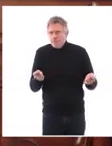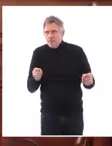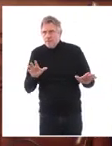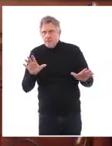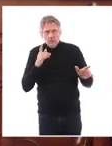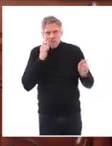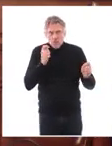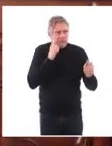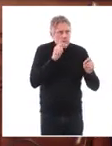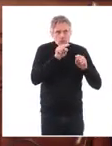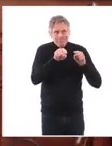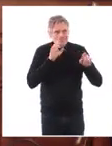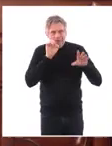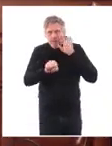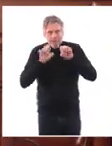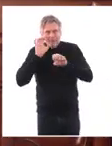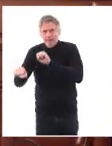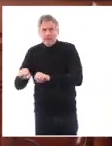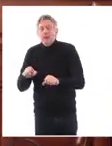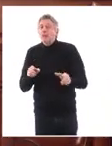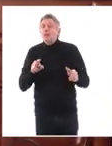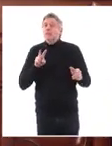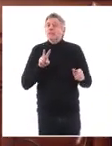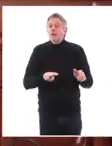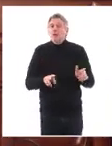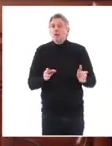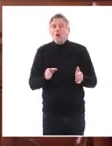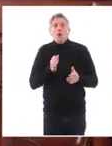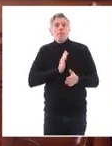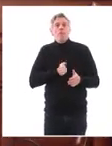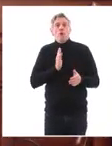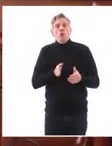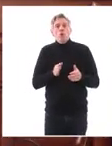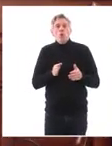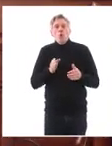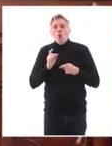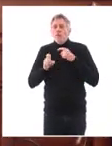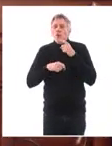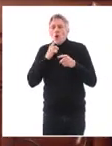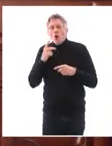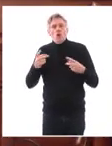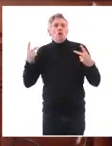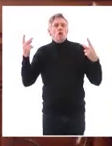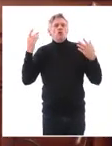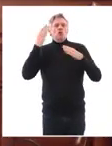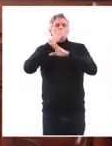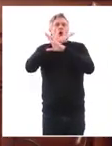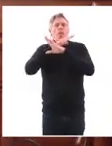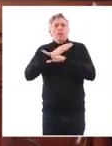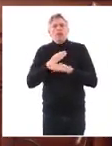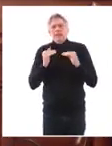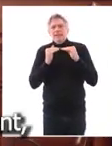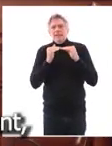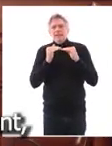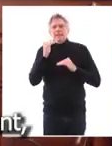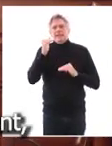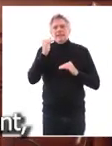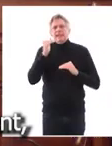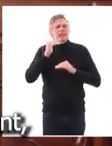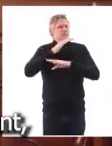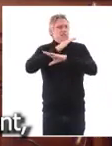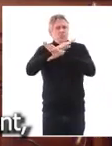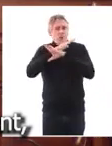bien entendu, ça ne suffit pas d'afficher Bordeaux dit stop aux violences et aux inégalités. Ça ne suffit pas quand